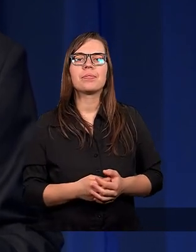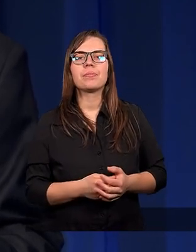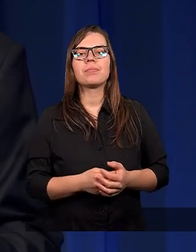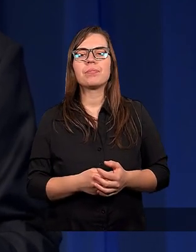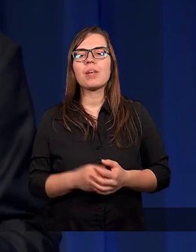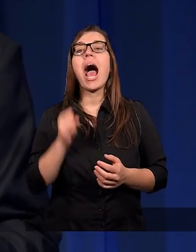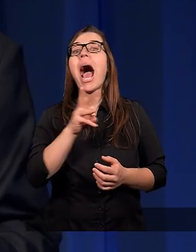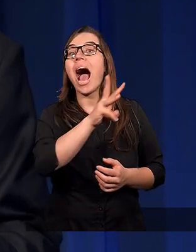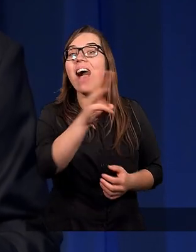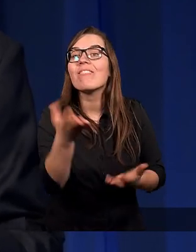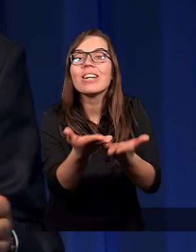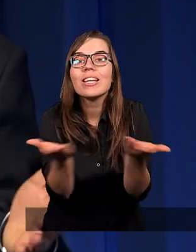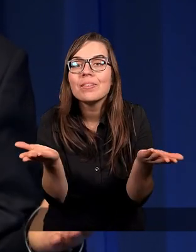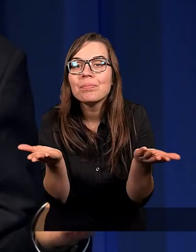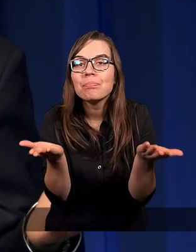A wy?